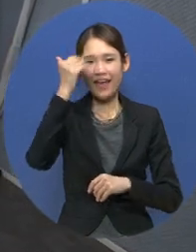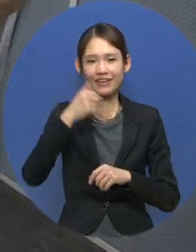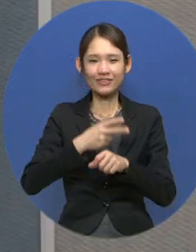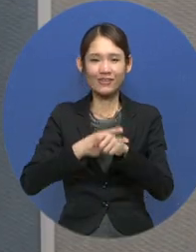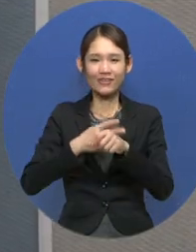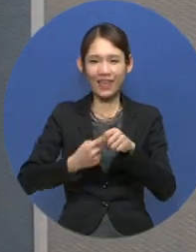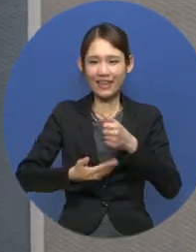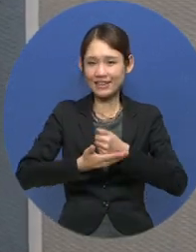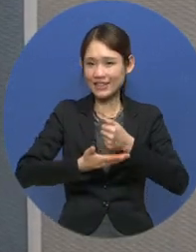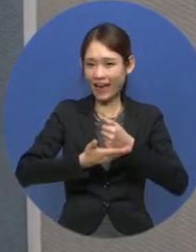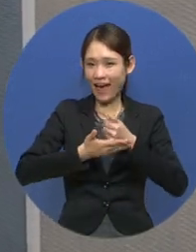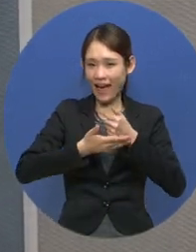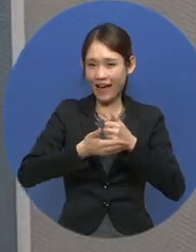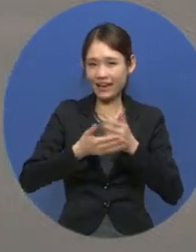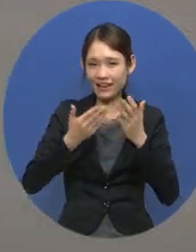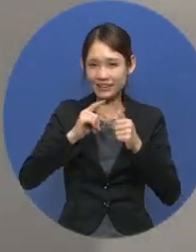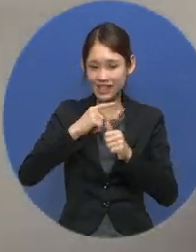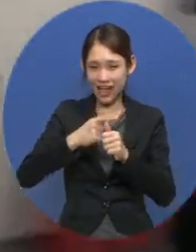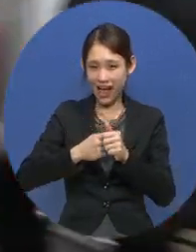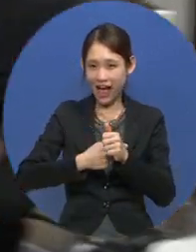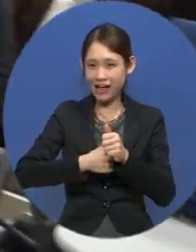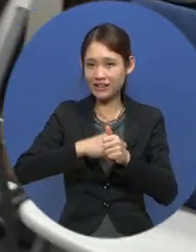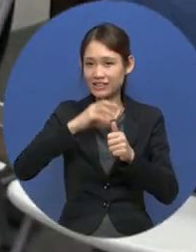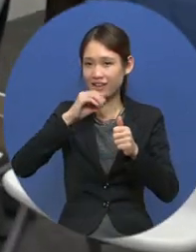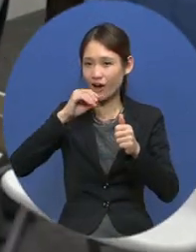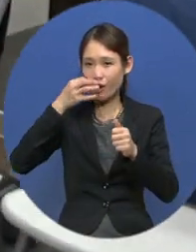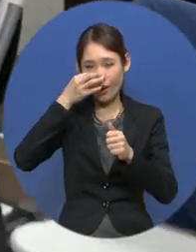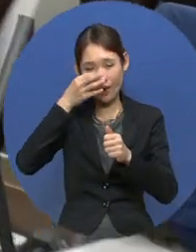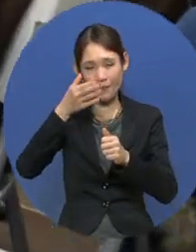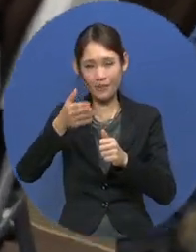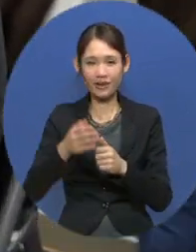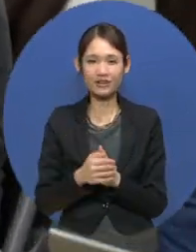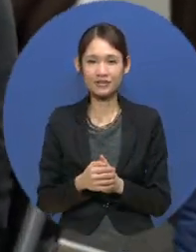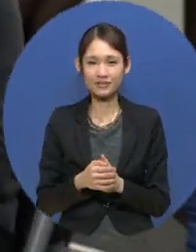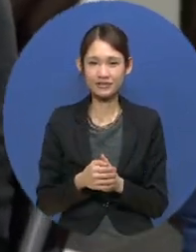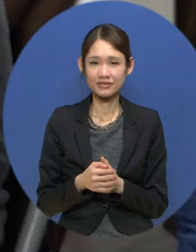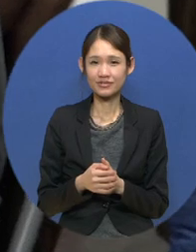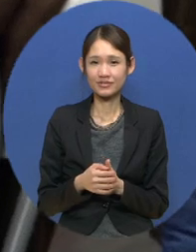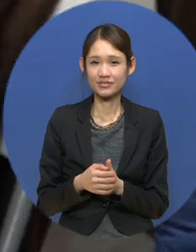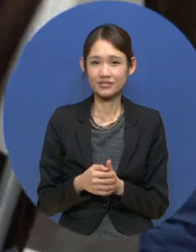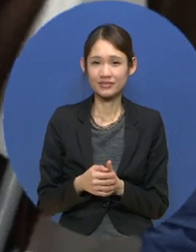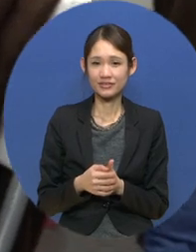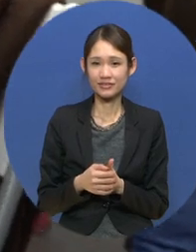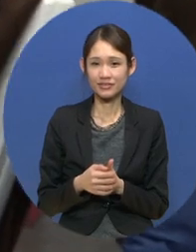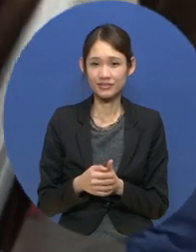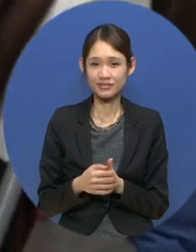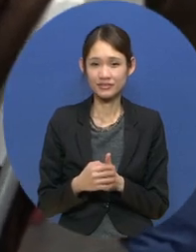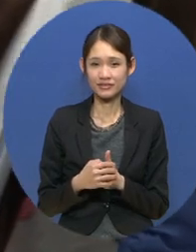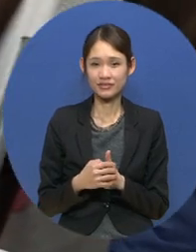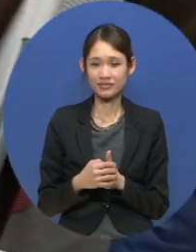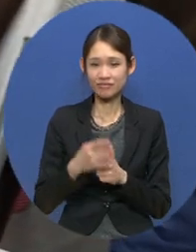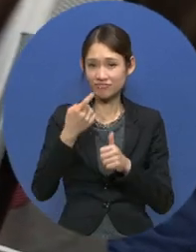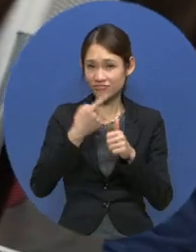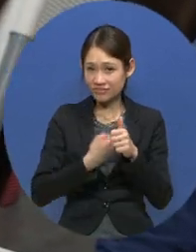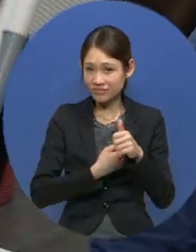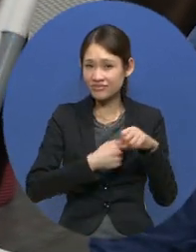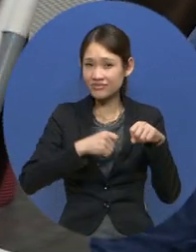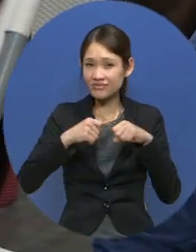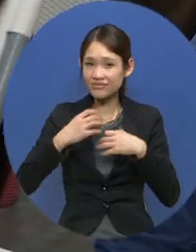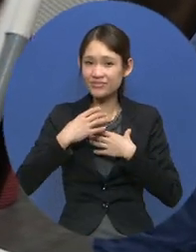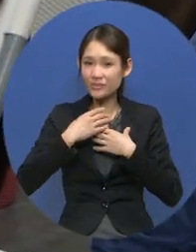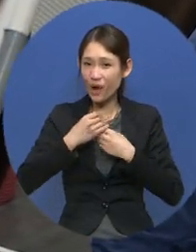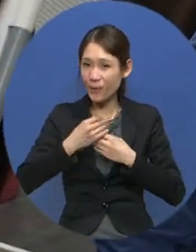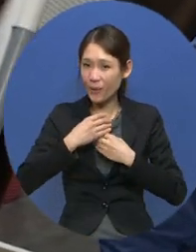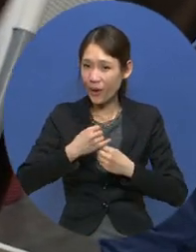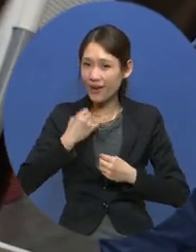칭찬 세례와 함께 자연스러운 연기를 선보인 희강 씨. 똑같이 자연스럽게 하면 되니까 그냥 편안하게 하지만